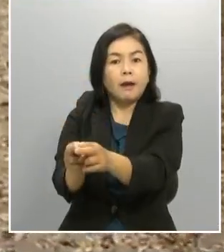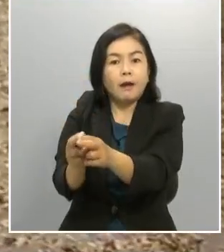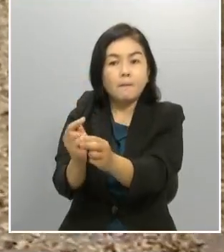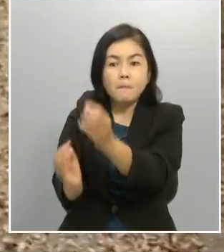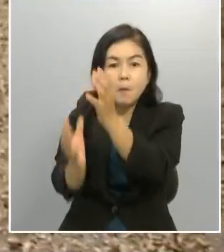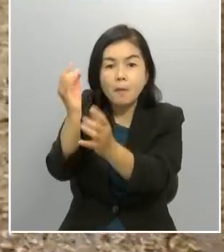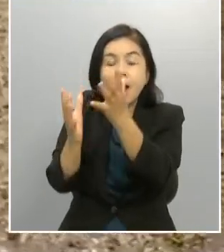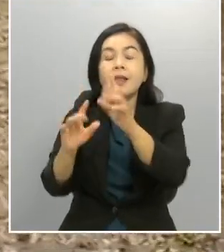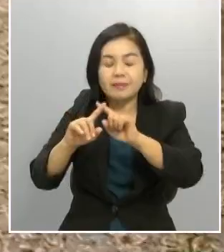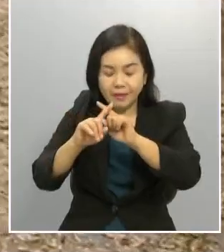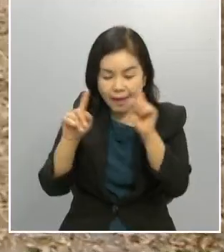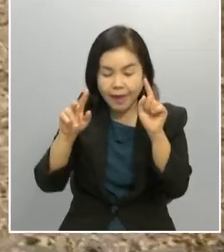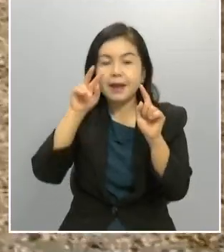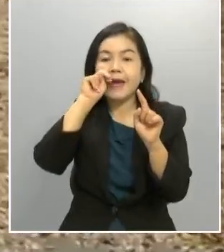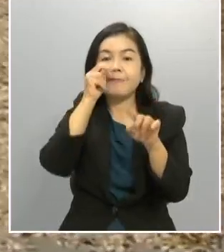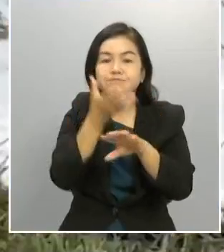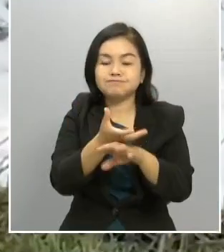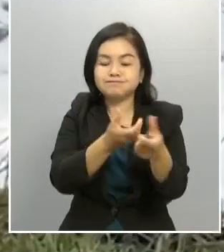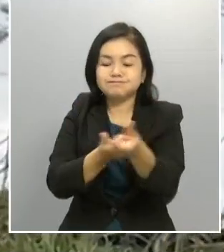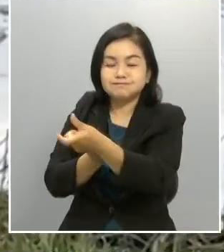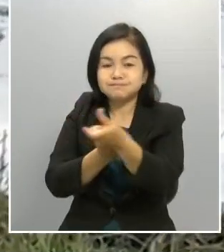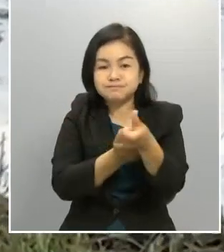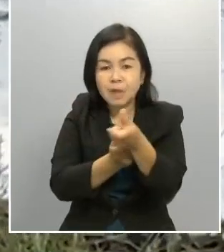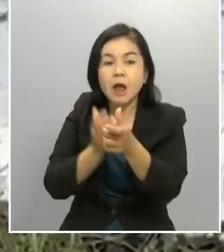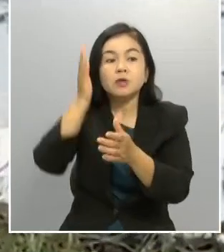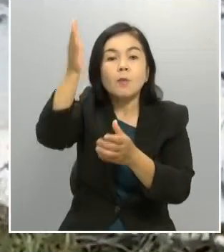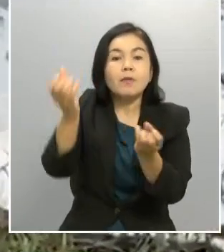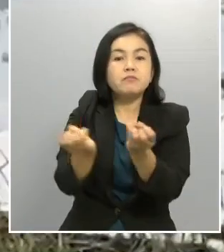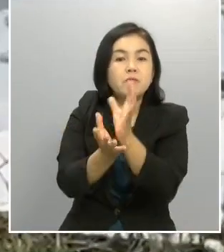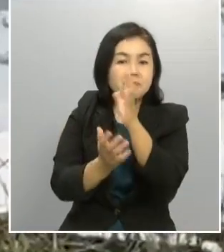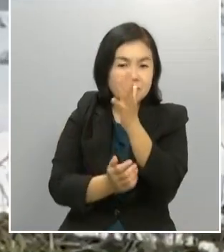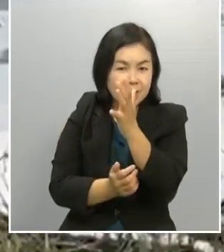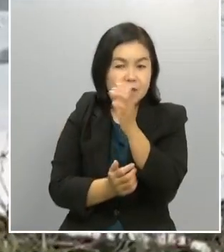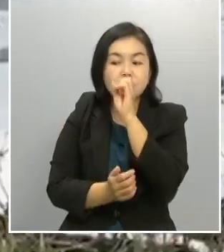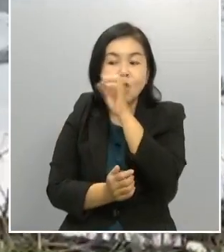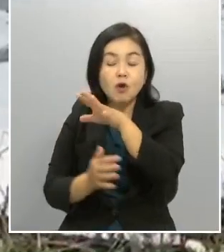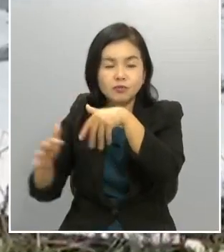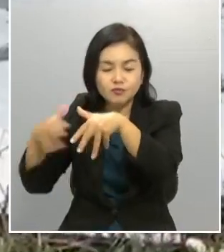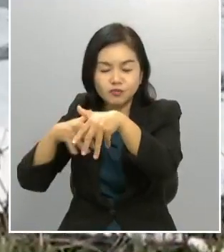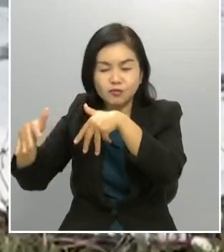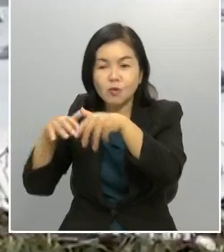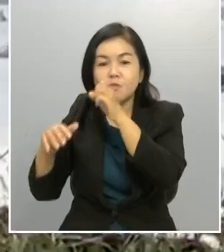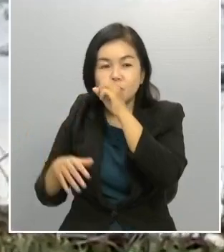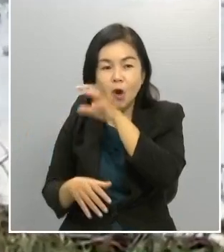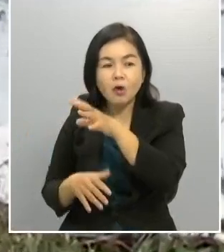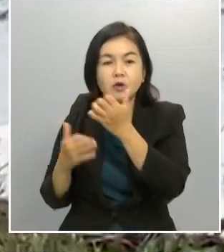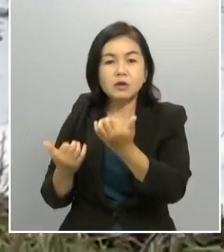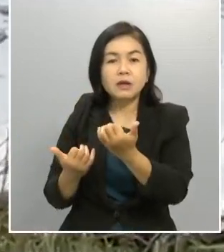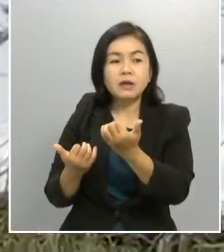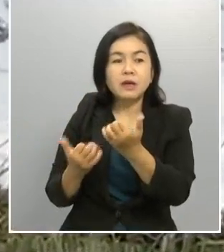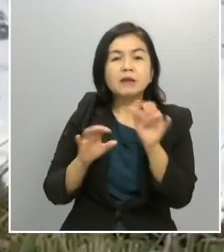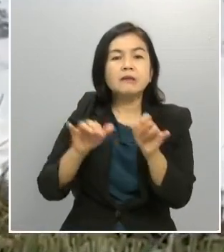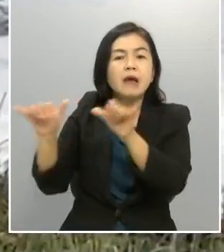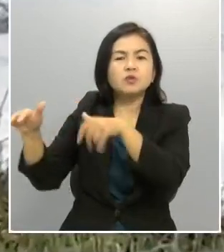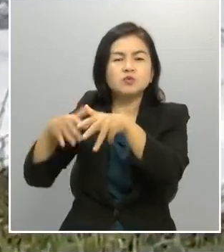ว่าเจ้าหน้าที่ก็ควบคุมเพลิงได้แล้วนะคะและยืนยันว่าจะไม่มีการระเบิดซ้ำบอกกับชาวบ้านบริเวณโดยรอบพื้นที่ด้วยค่ะว่าไม่จำเป็นจะต้อง